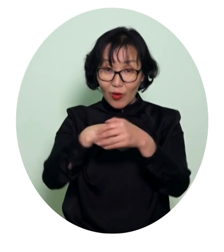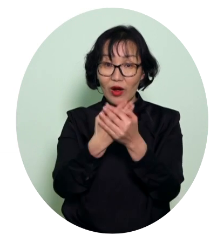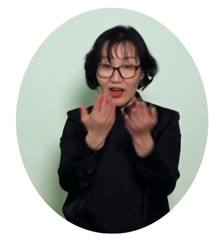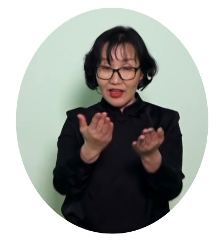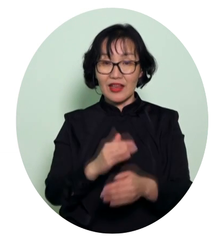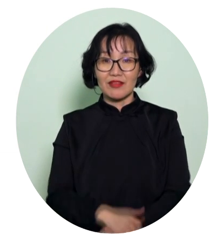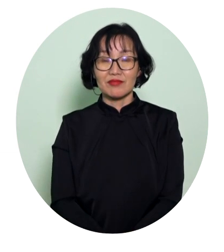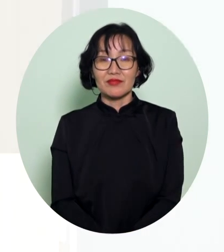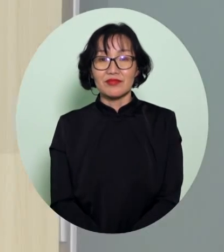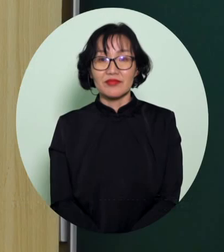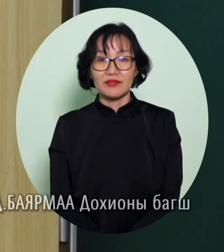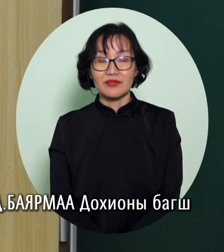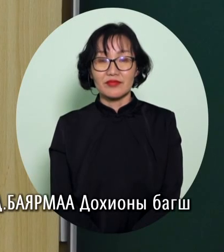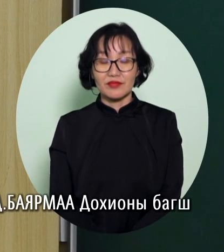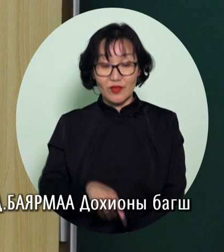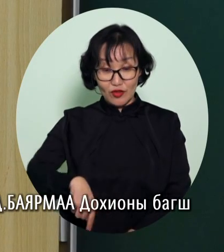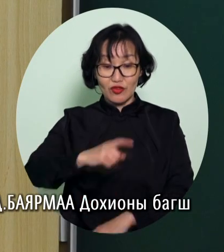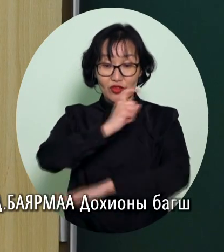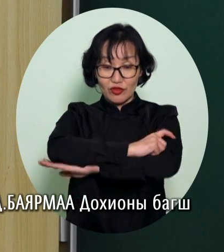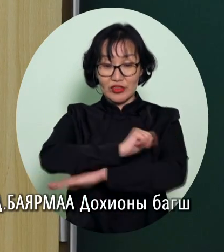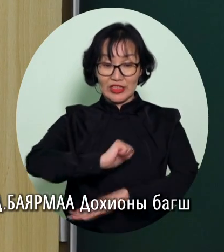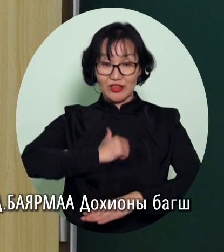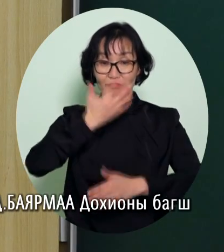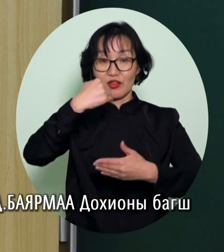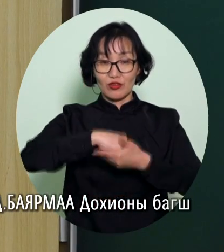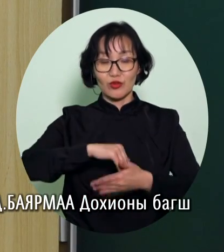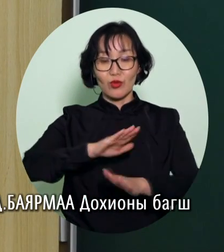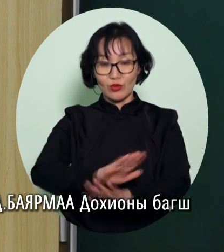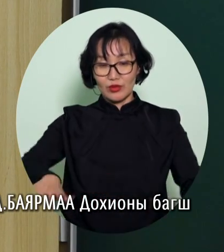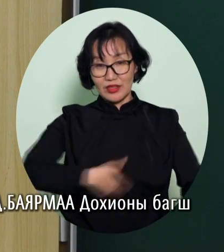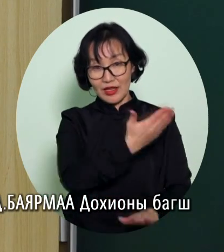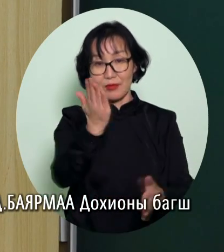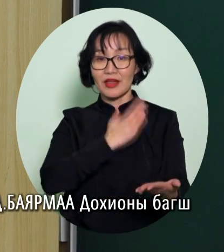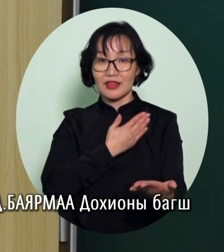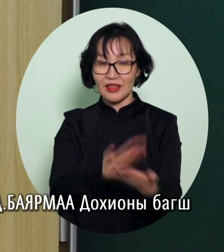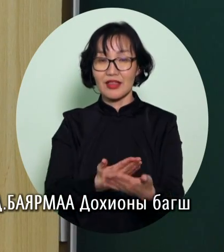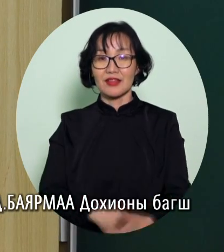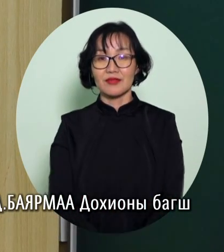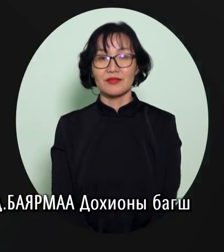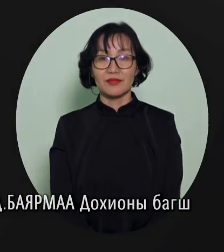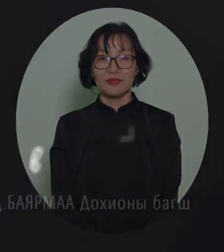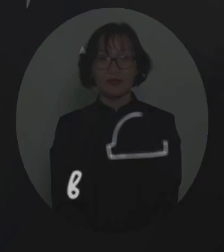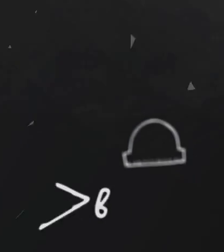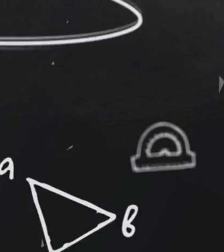үедтэй хүүхдүүдээ. Ингээд өнөөдрийнхөө хичээлд өтөвтэй оролцсон хүүхдүүдтэй баярлалаа.